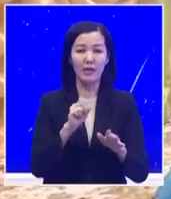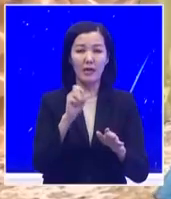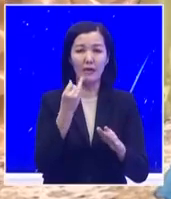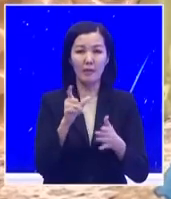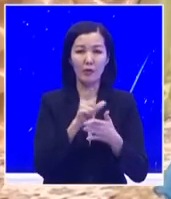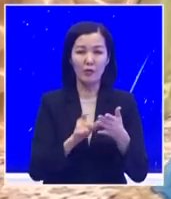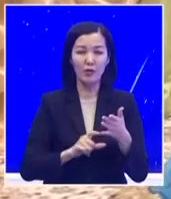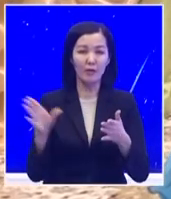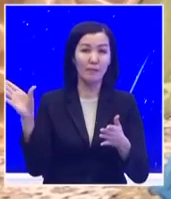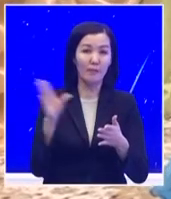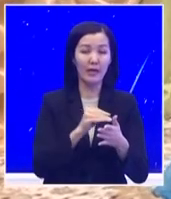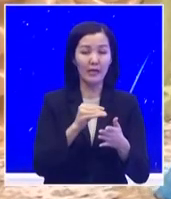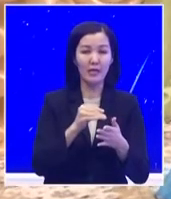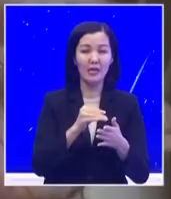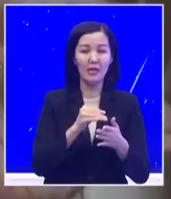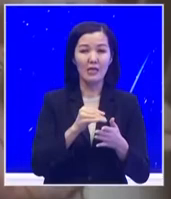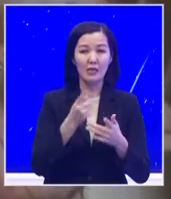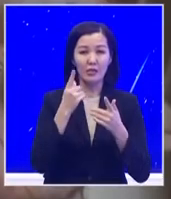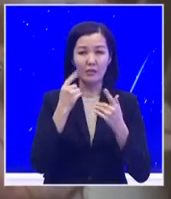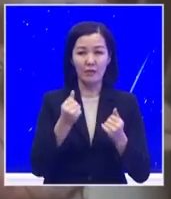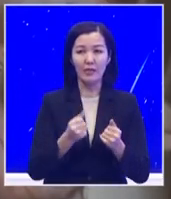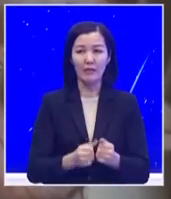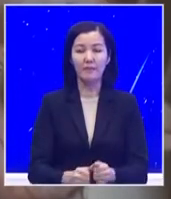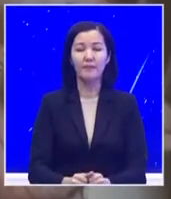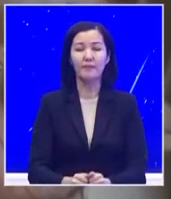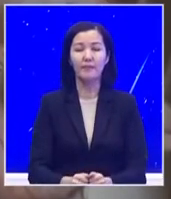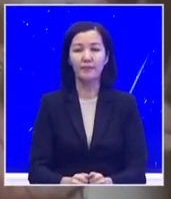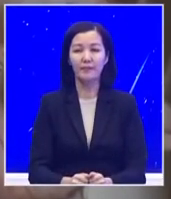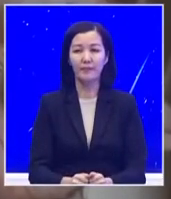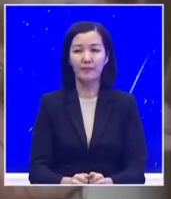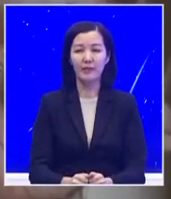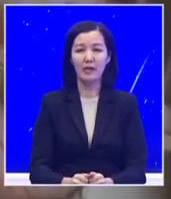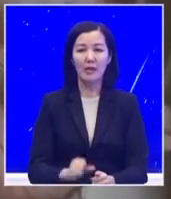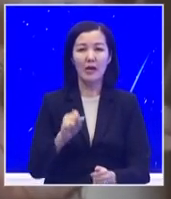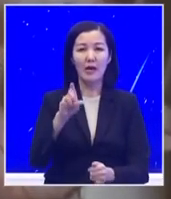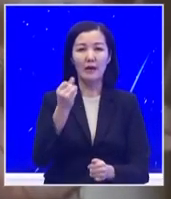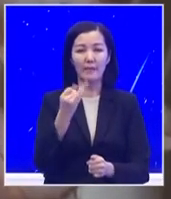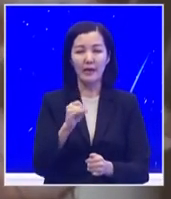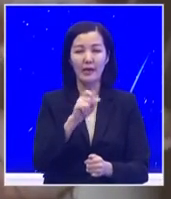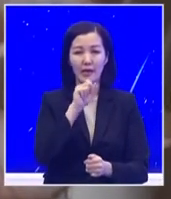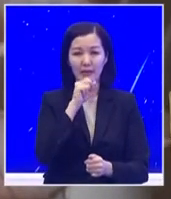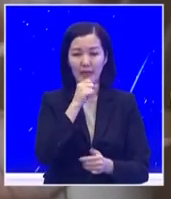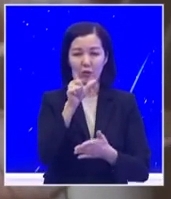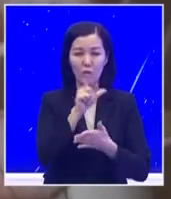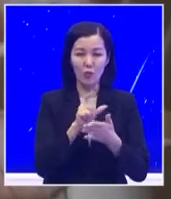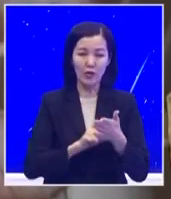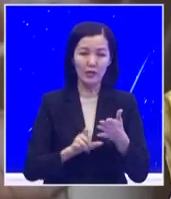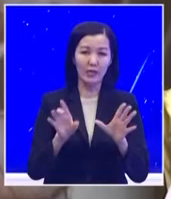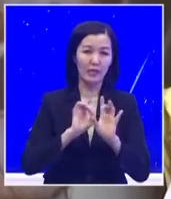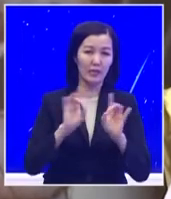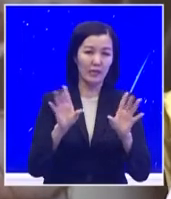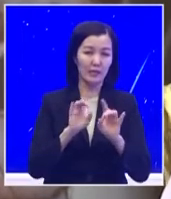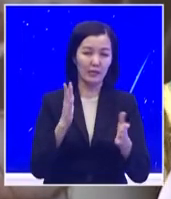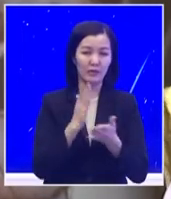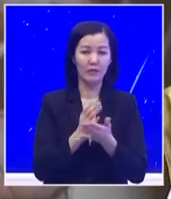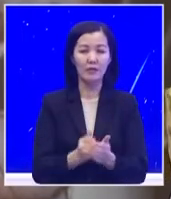өлеңдерін бірінен бірі қайталамай жарыс айтады. Жасымда ғылым бар деп ескермедім, пайдасын көре тұра